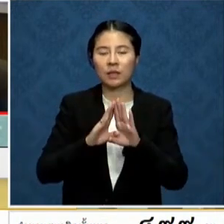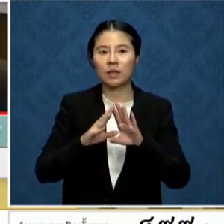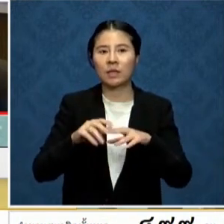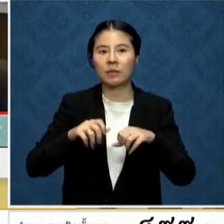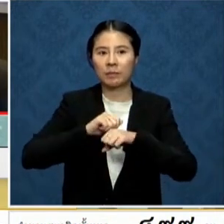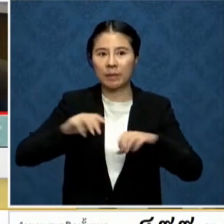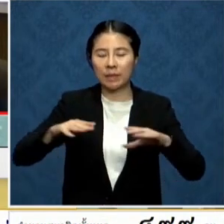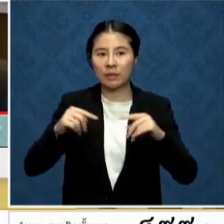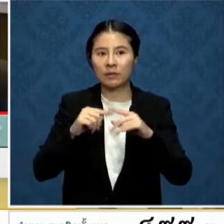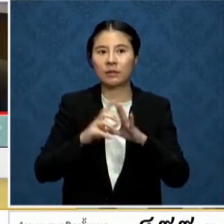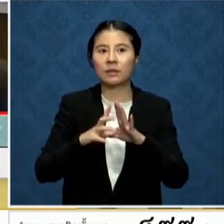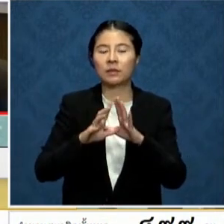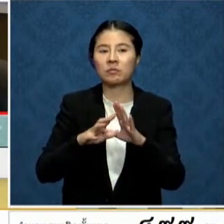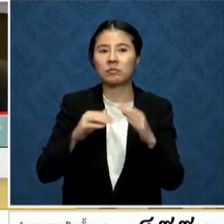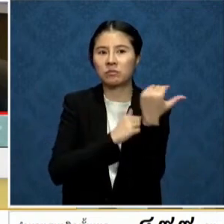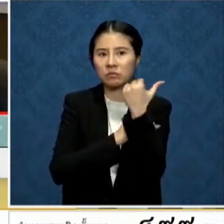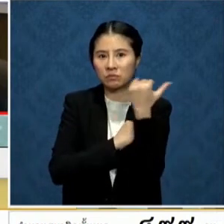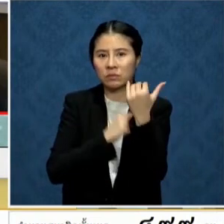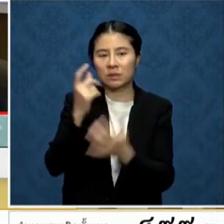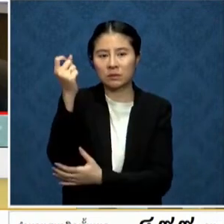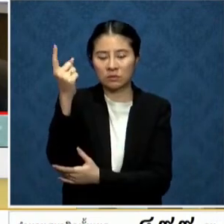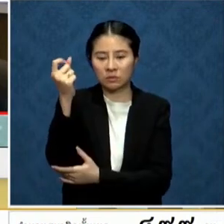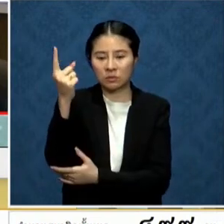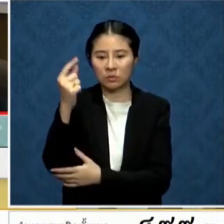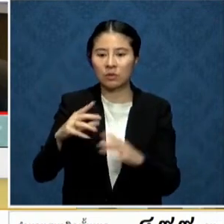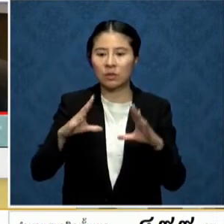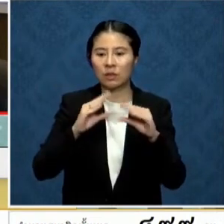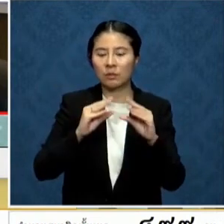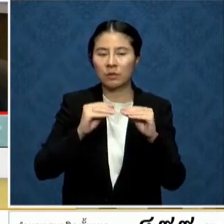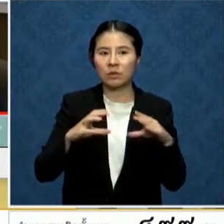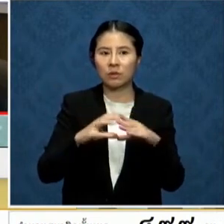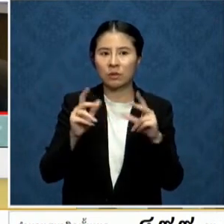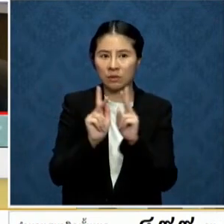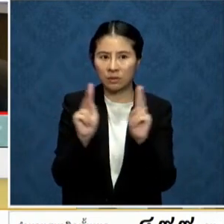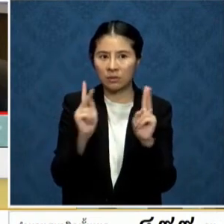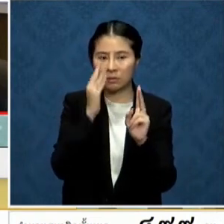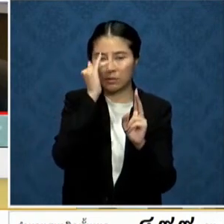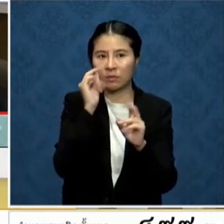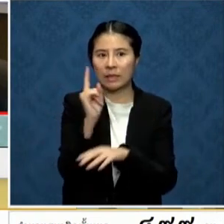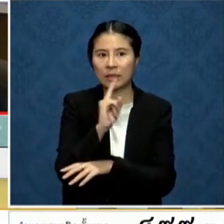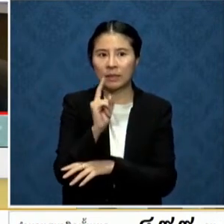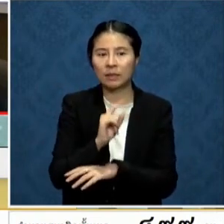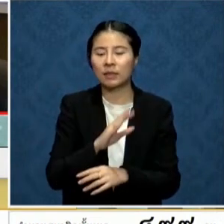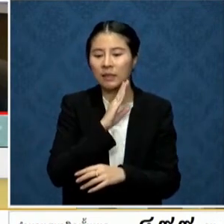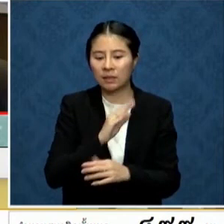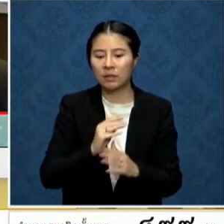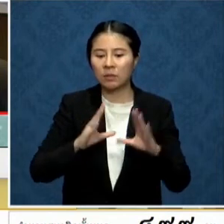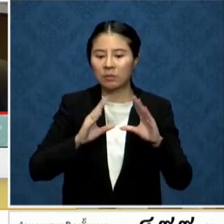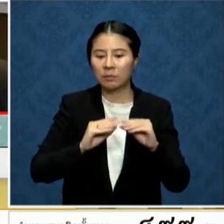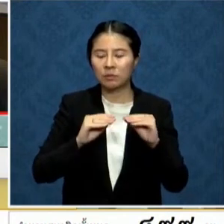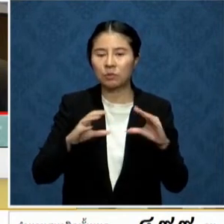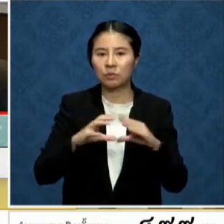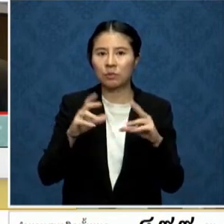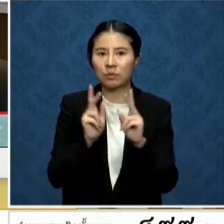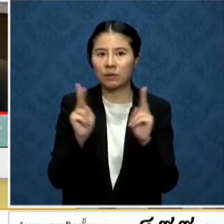มีการไลฟ์หรือว่าการถ่ายทอดสดในการประชุมกรรมาธิการเพราะว่าอย่างงี้ค่ะท่านประธานในการประชุมกรรมาธิการ